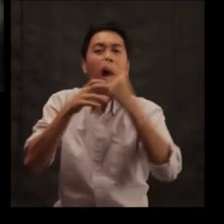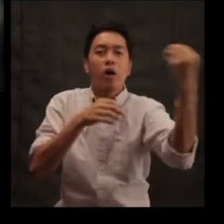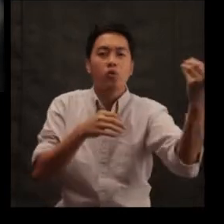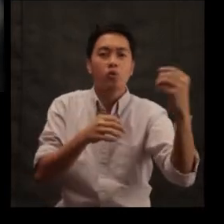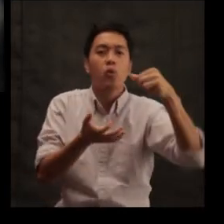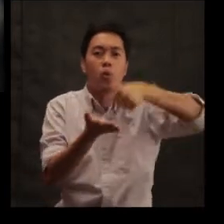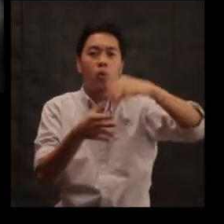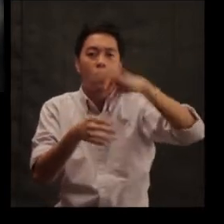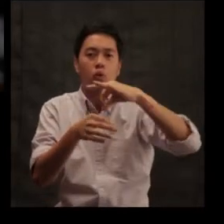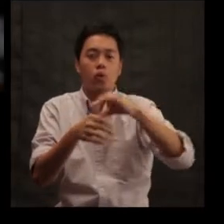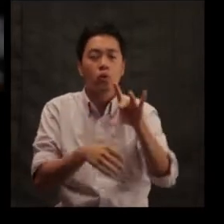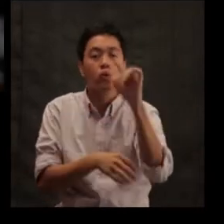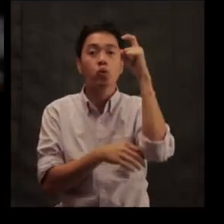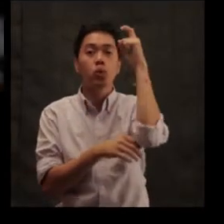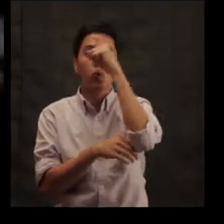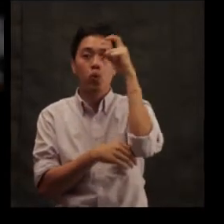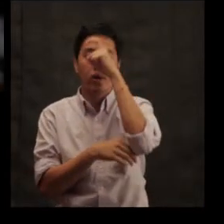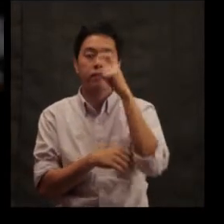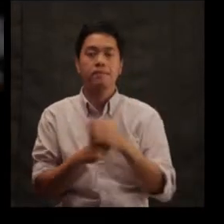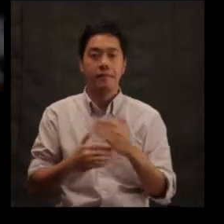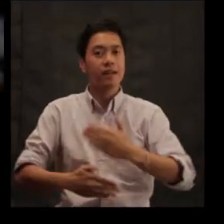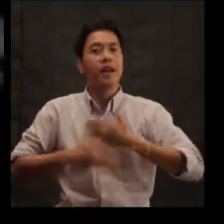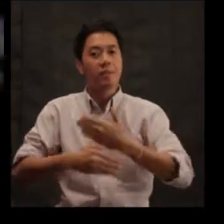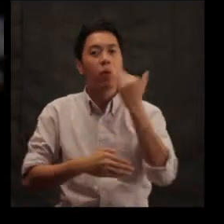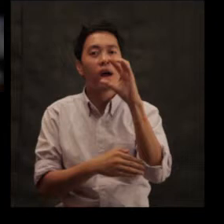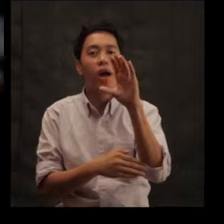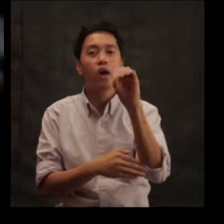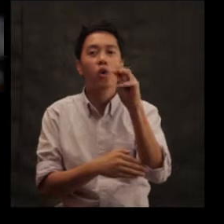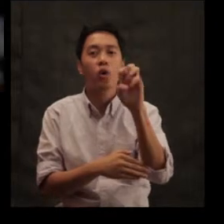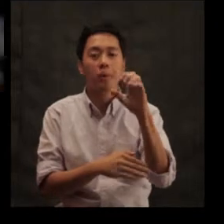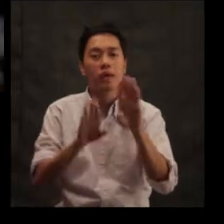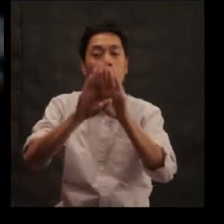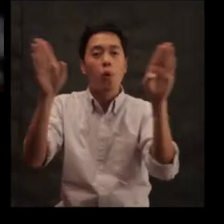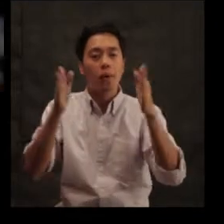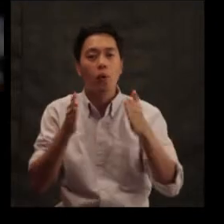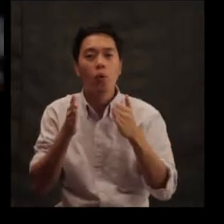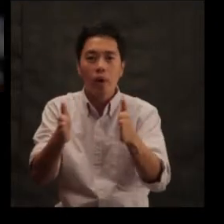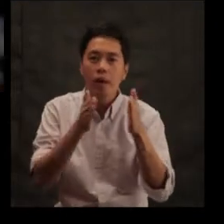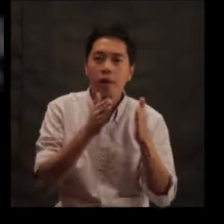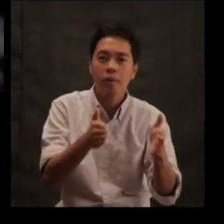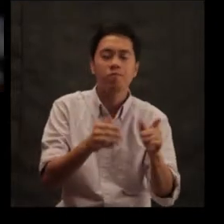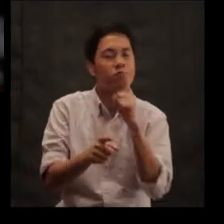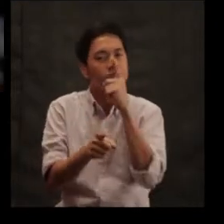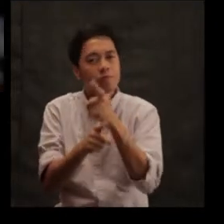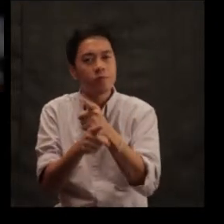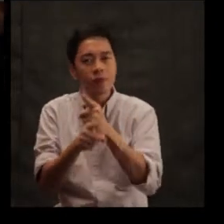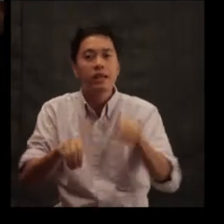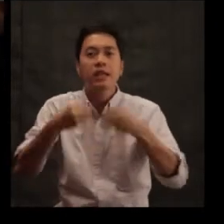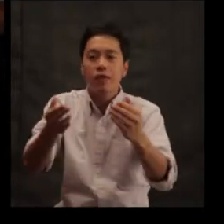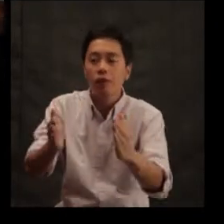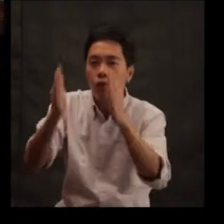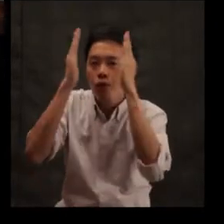unless you come out and vote. But I was very happy that COMELEC is opening their doors and really giving focus